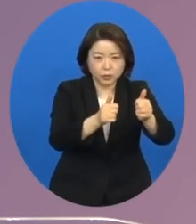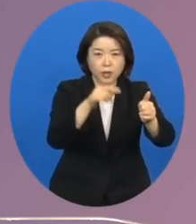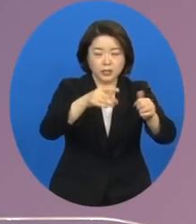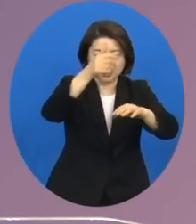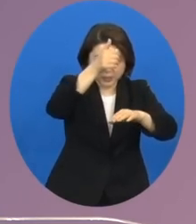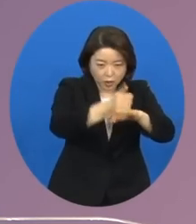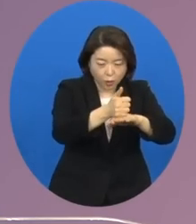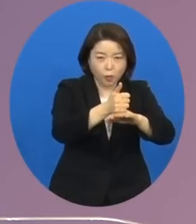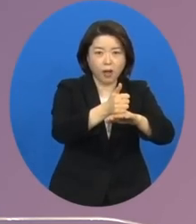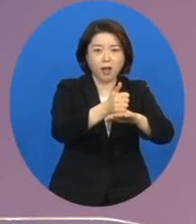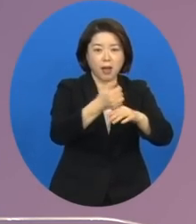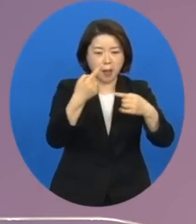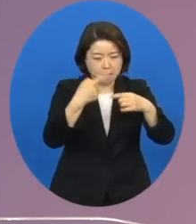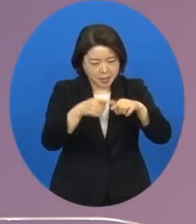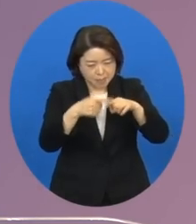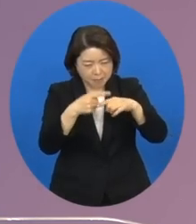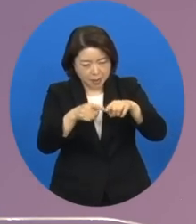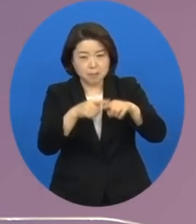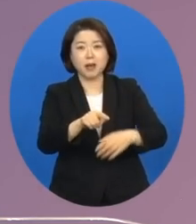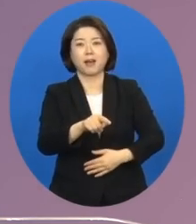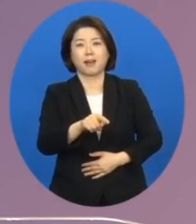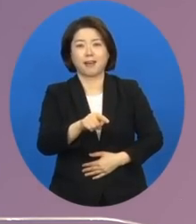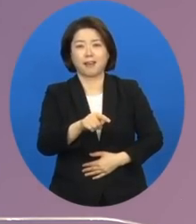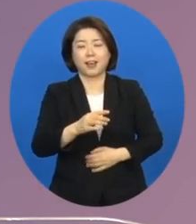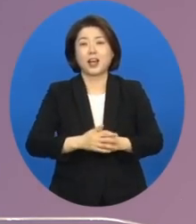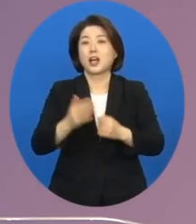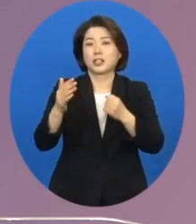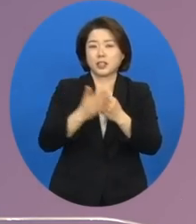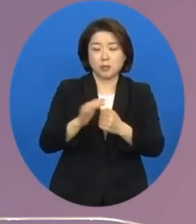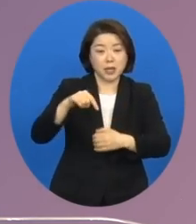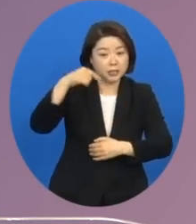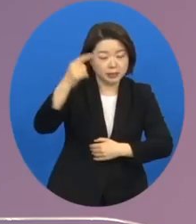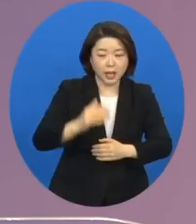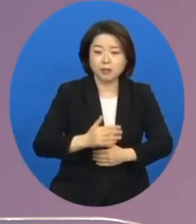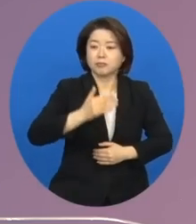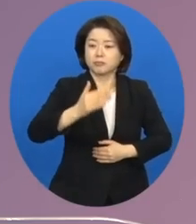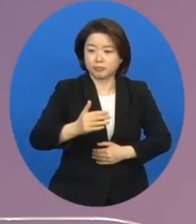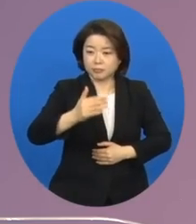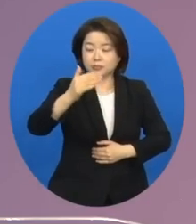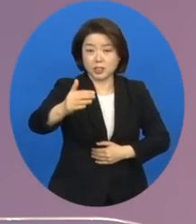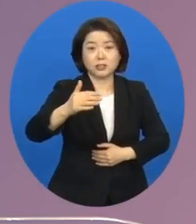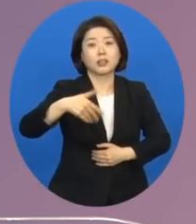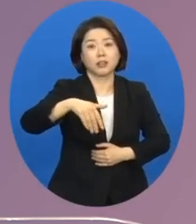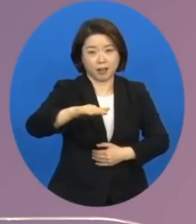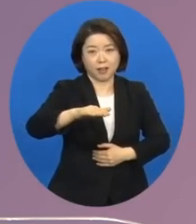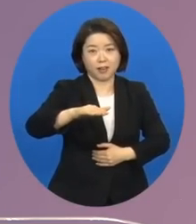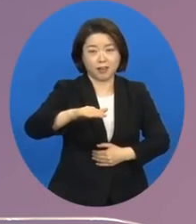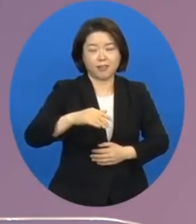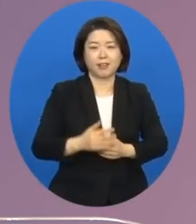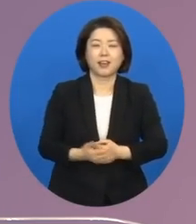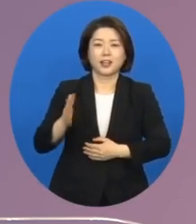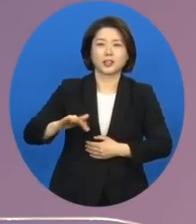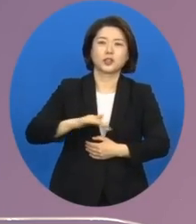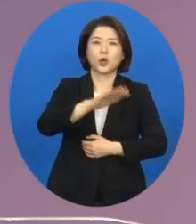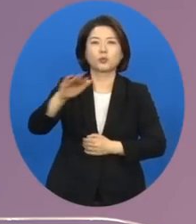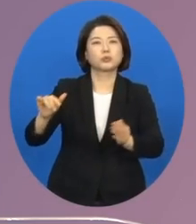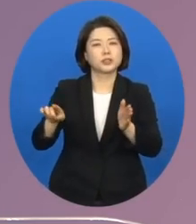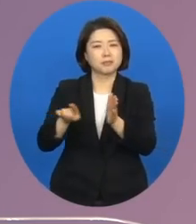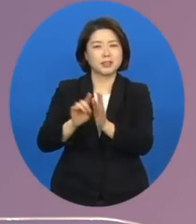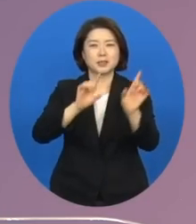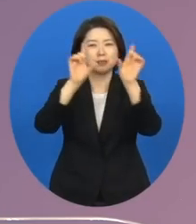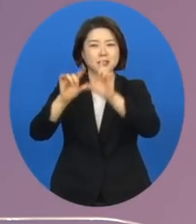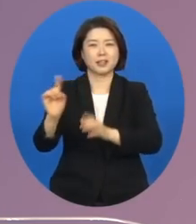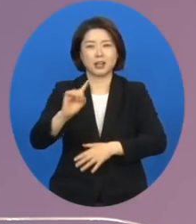결과 얻어서 데이터 분석하고 그래서 그 다음 단계로 넘어가는 겁니다 그런데 여러분 우리 믿음 생활은